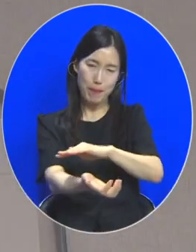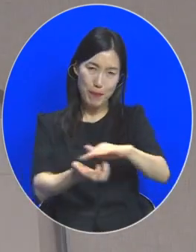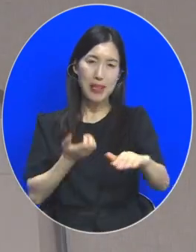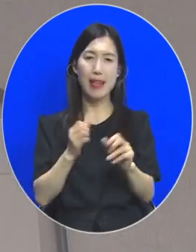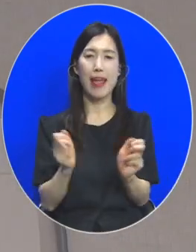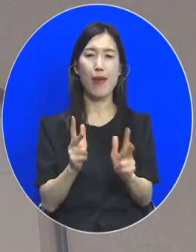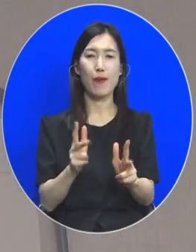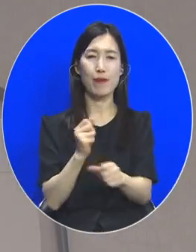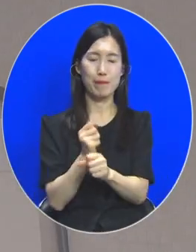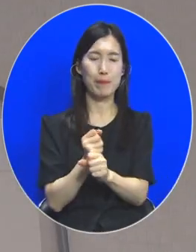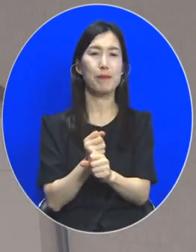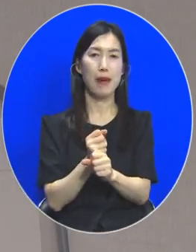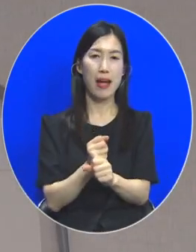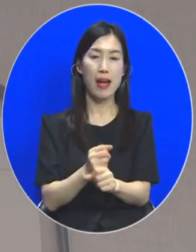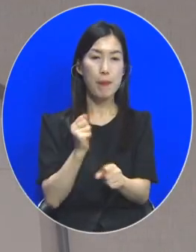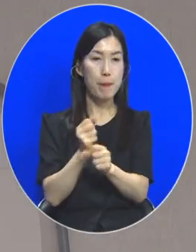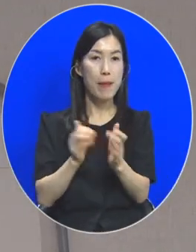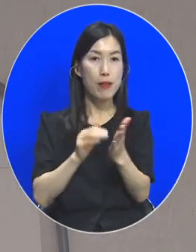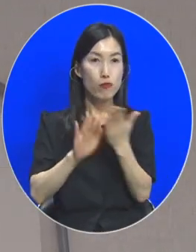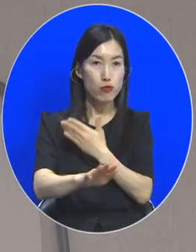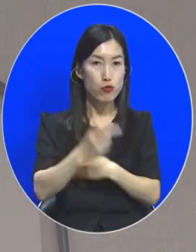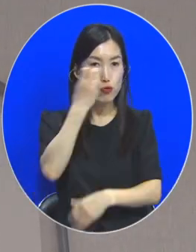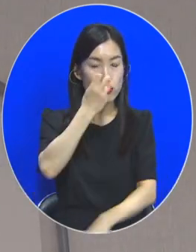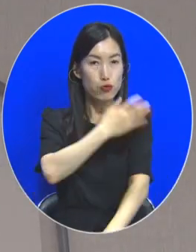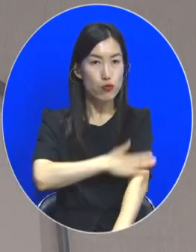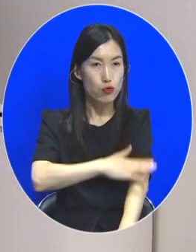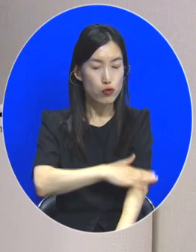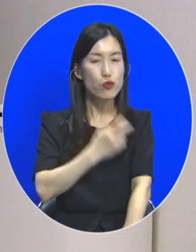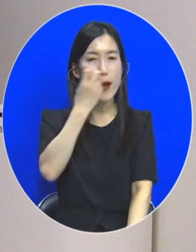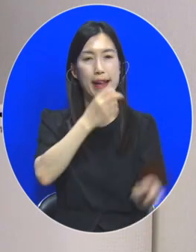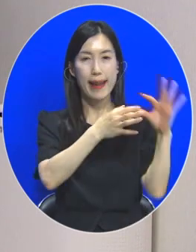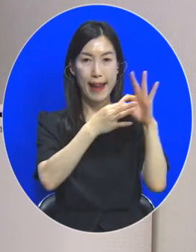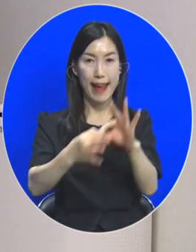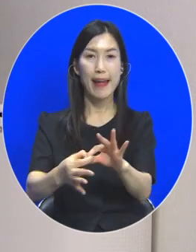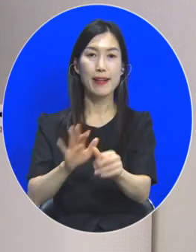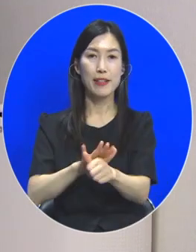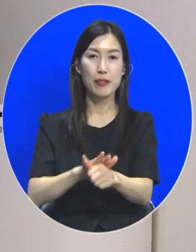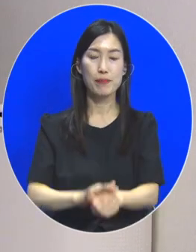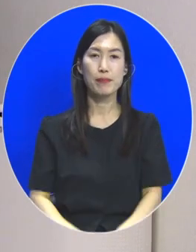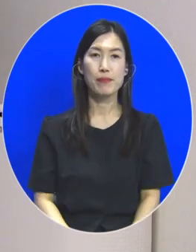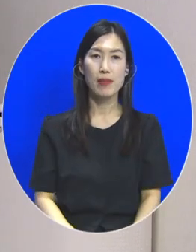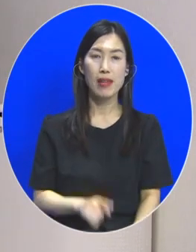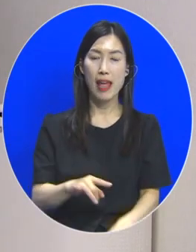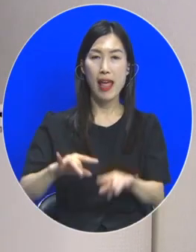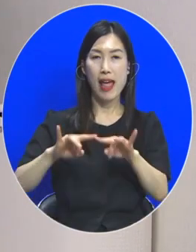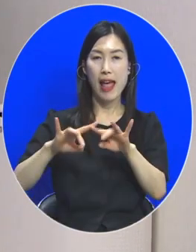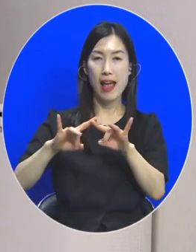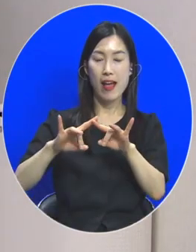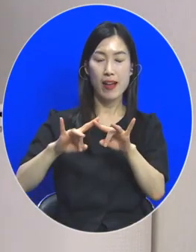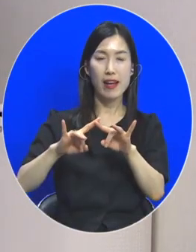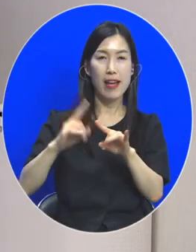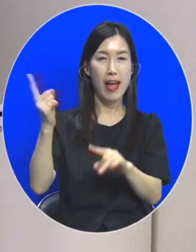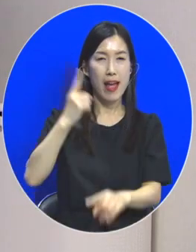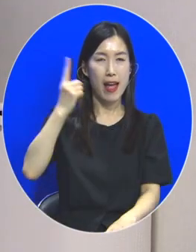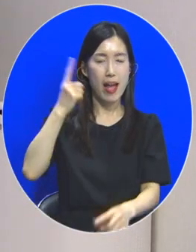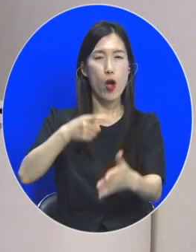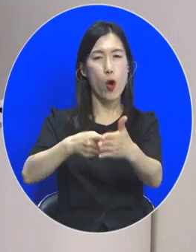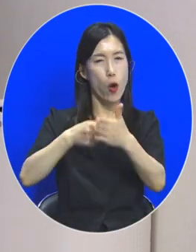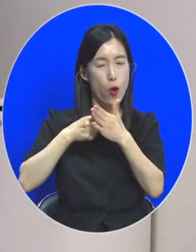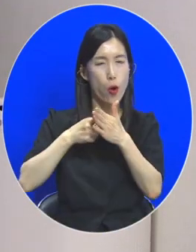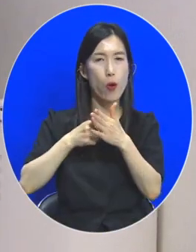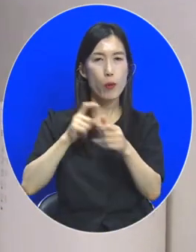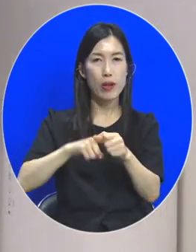설치를 마무리하고 설치 이후에도 지속적으로 관리할 예정입니다이 시설은 이번 에너지 효율 개선사업으로 이렇게